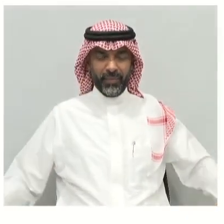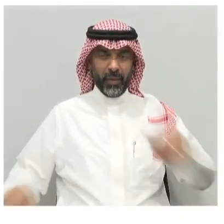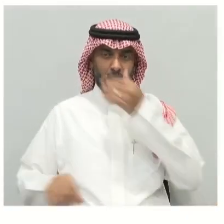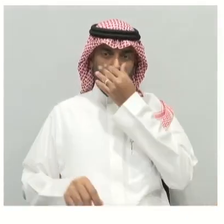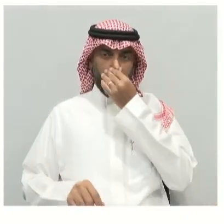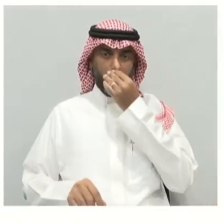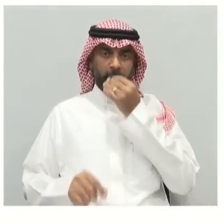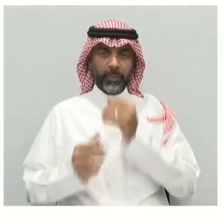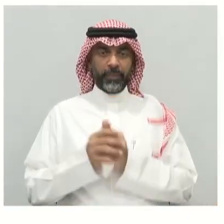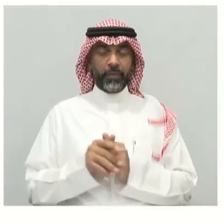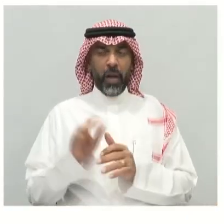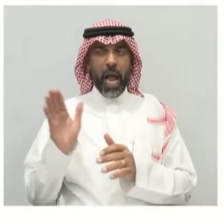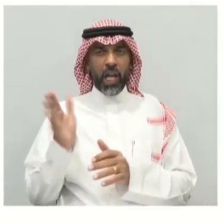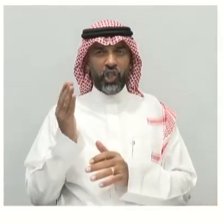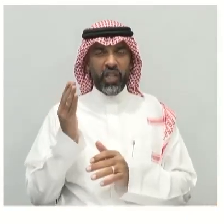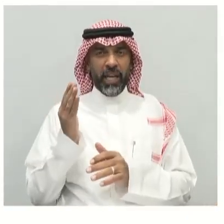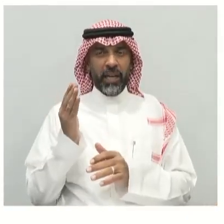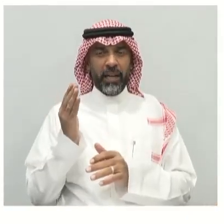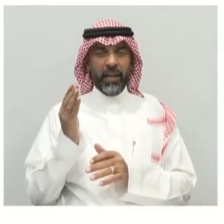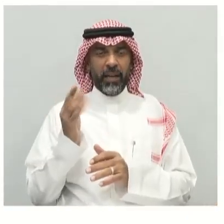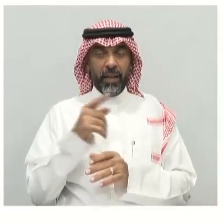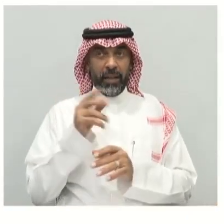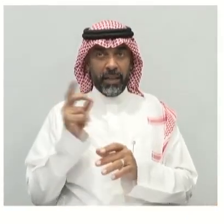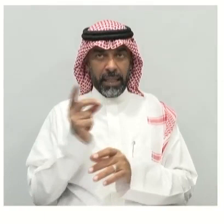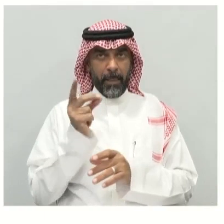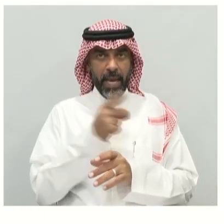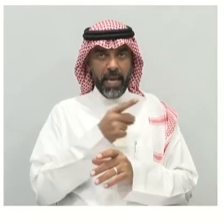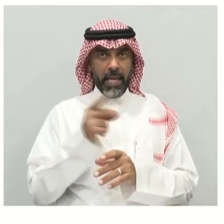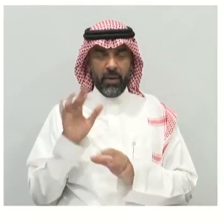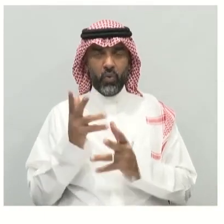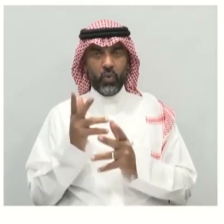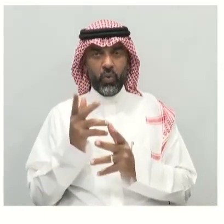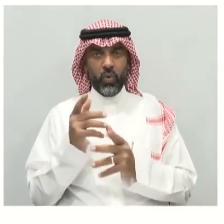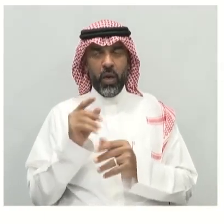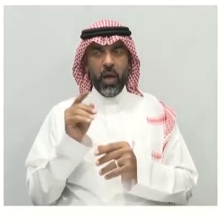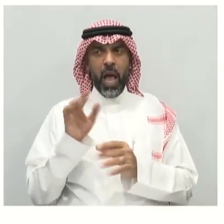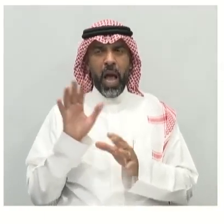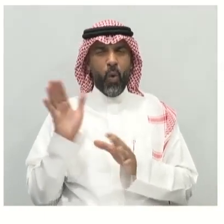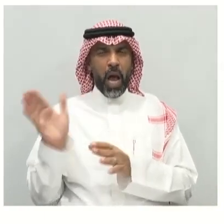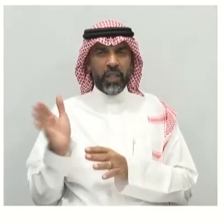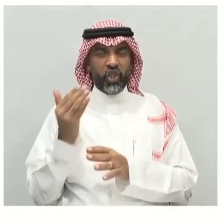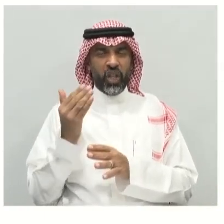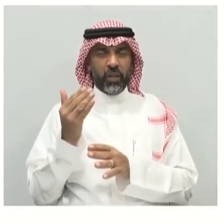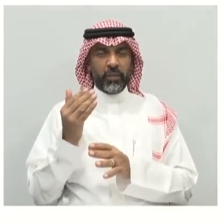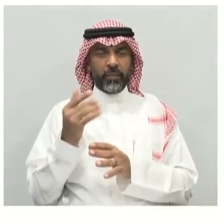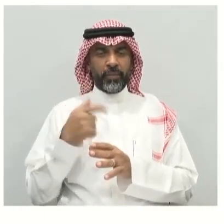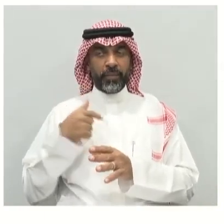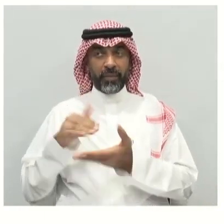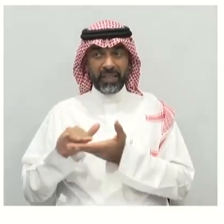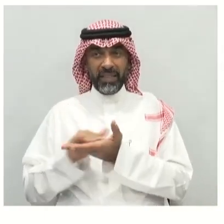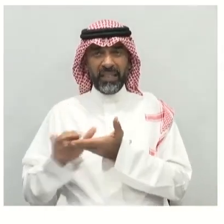الموارد الطبيعيه الاشياء مورد طبيعي معناته الاشياء